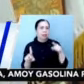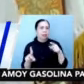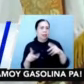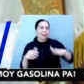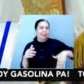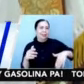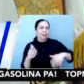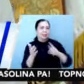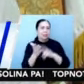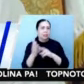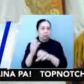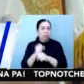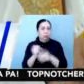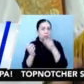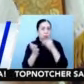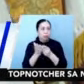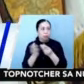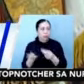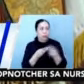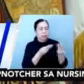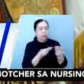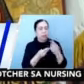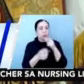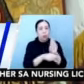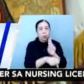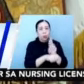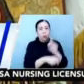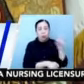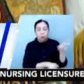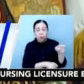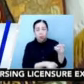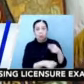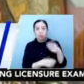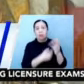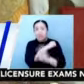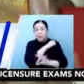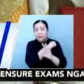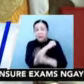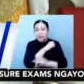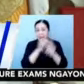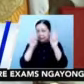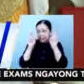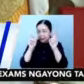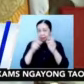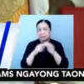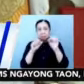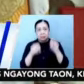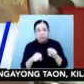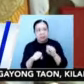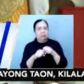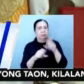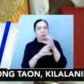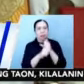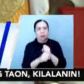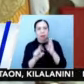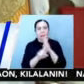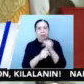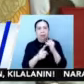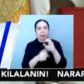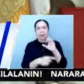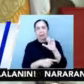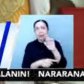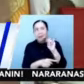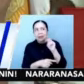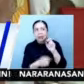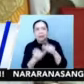yung docs, ang mag-utilize nito yung mga foreigner allegedly. Pwede ka na makakuha ng barangay clearance,